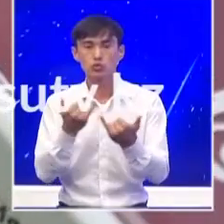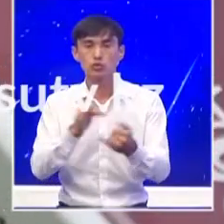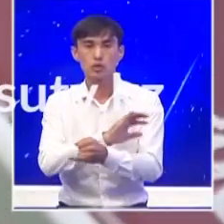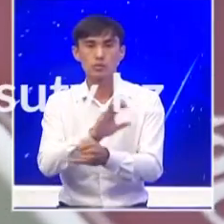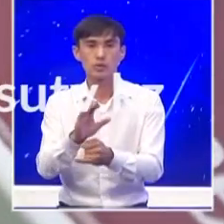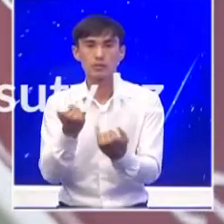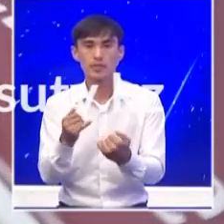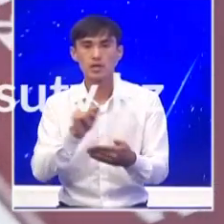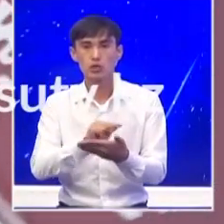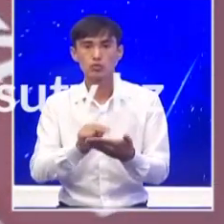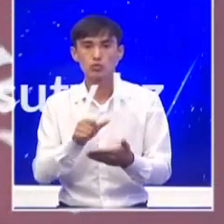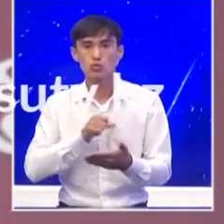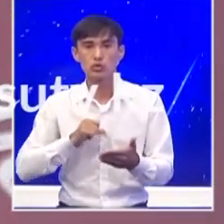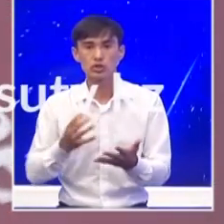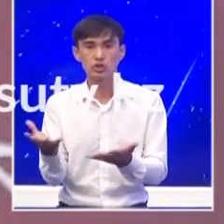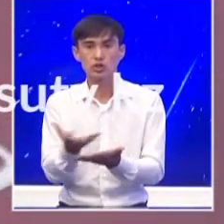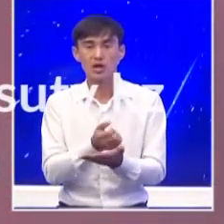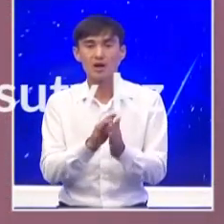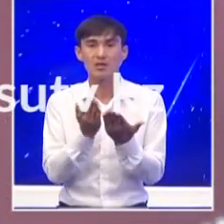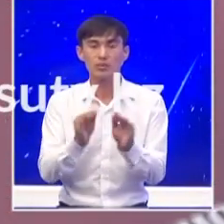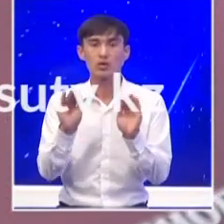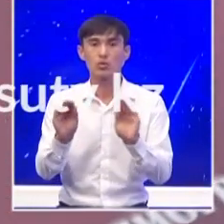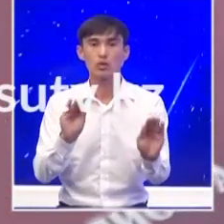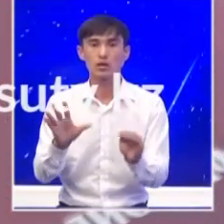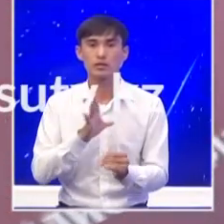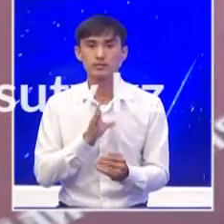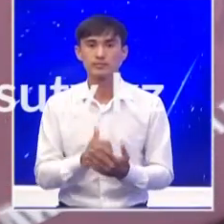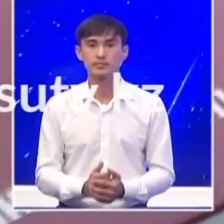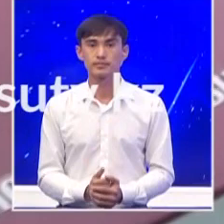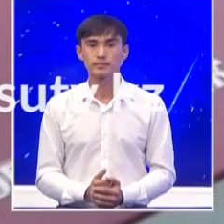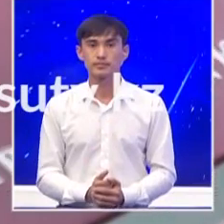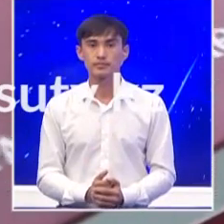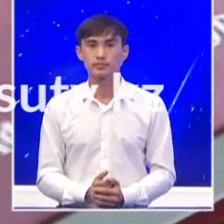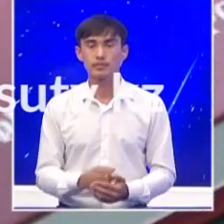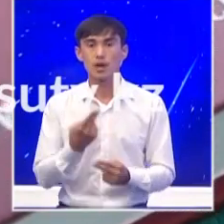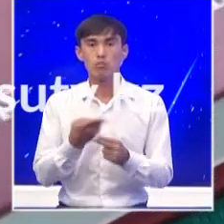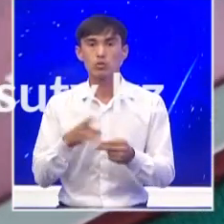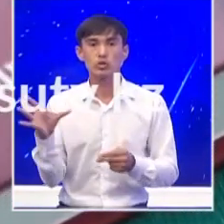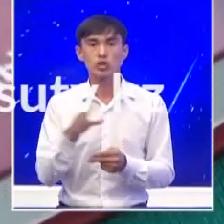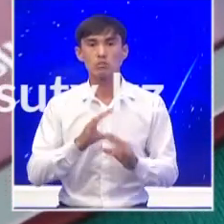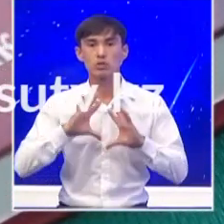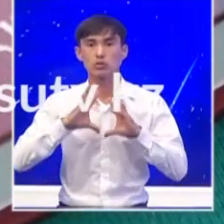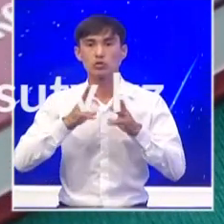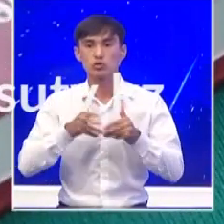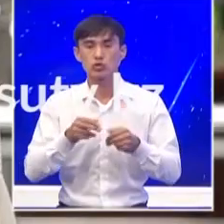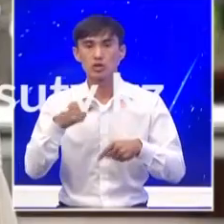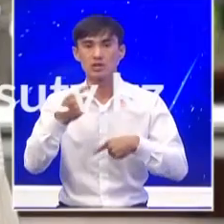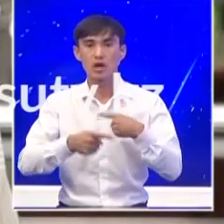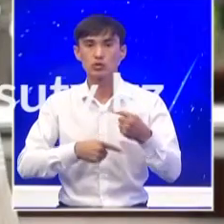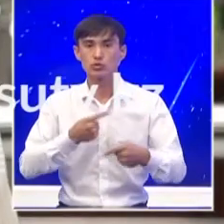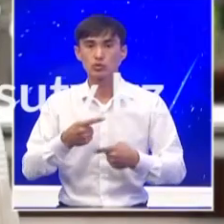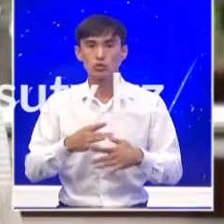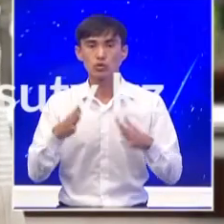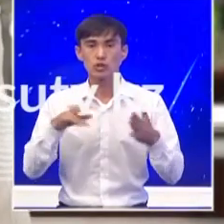жабдықталып, жазушының өзі жинаған кітаптары қойылған. Бұл жалпы дүниежүзілік дәстүр.